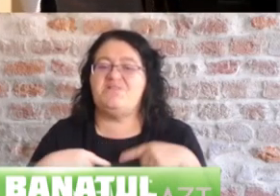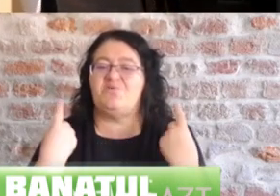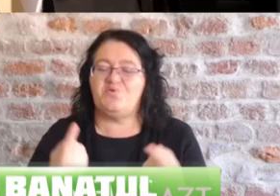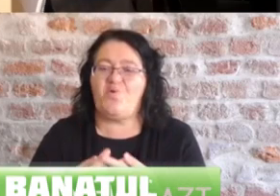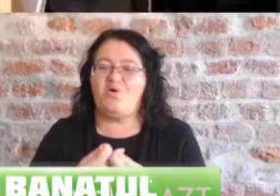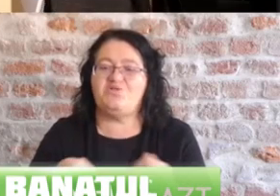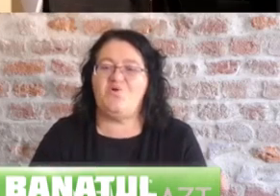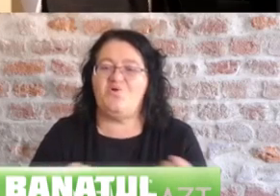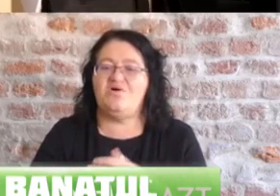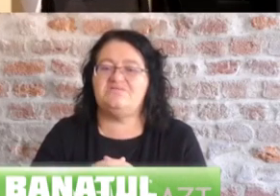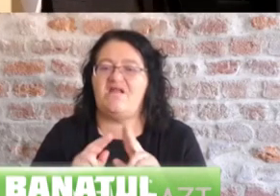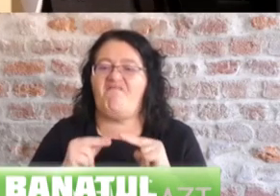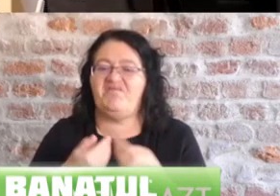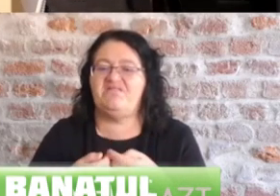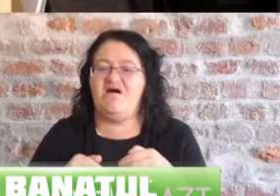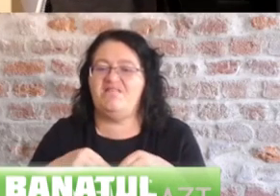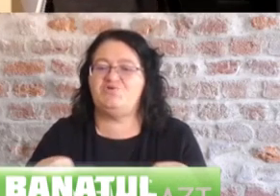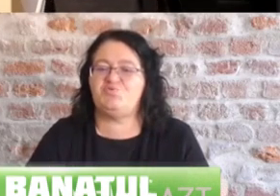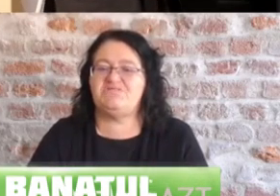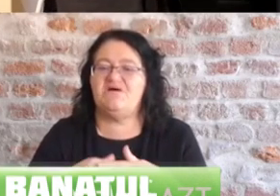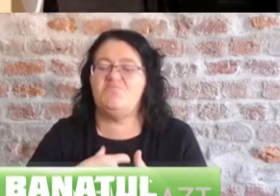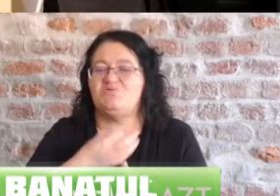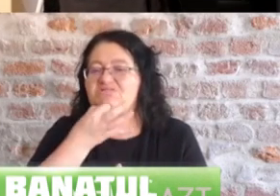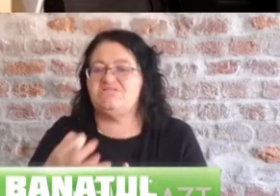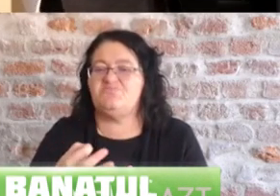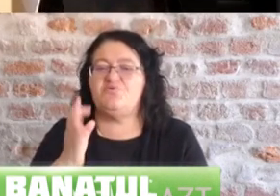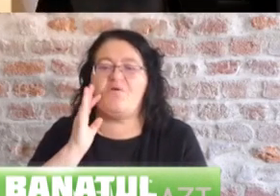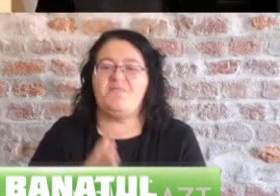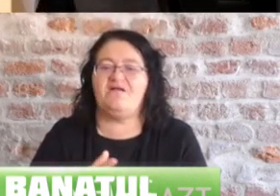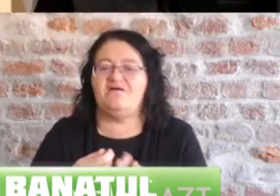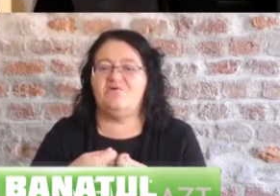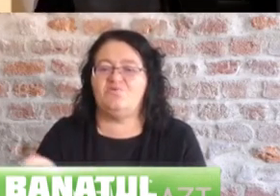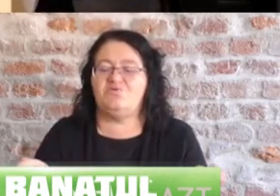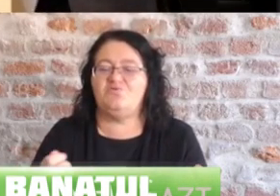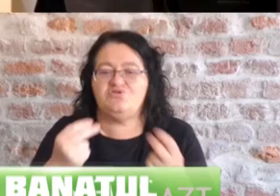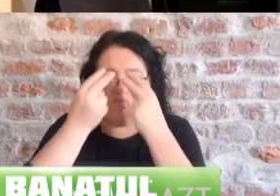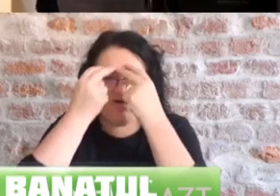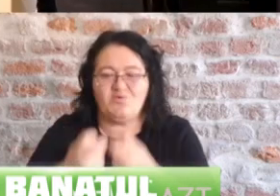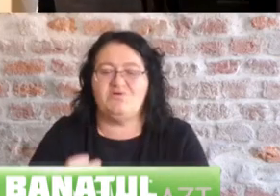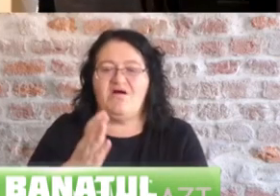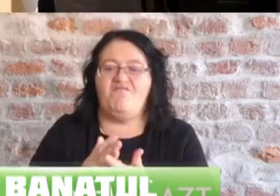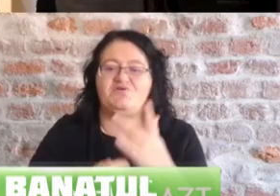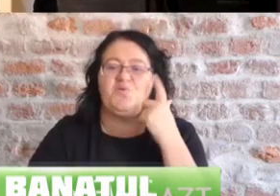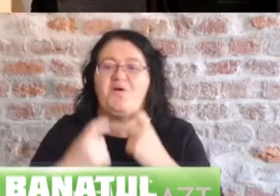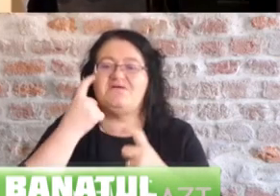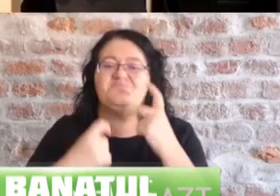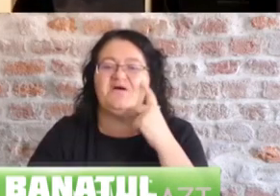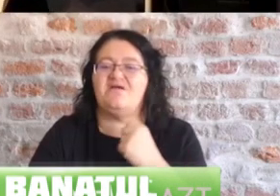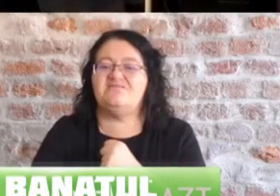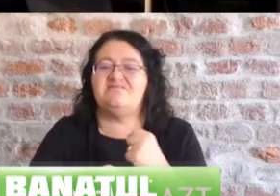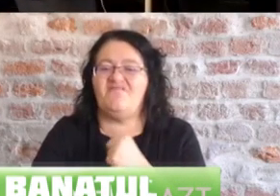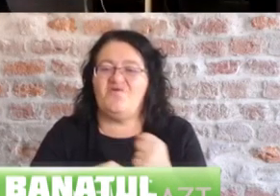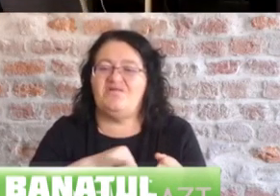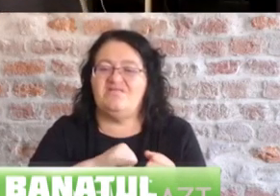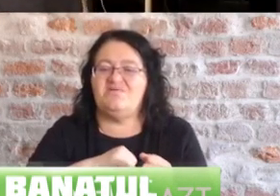noi toți, la final de jurizare, pot să spun că am declarat cu toții și am recunoscut faptul că a fost o experiență